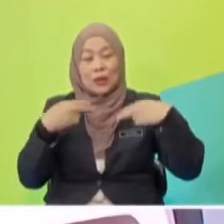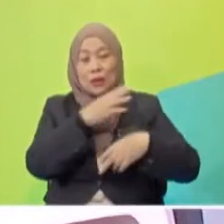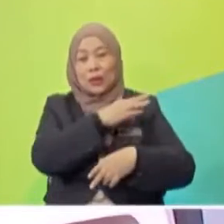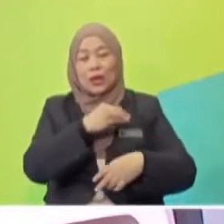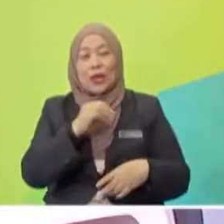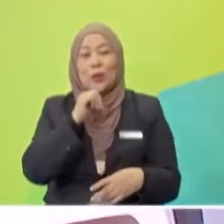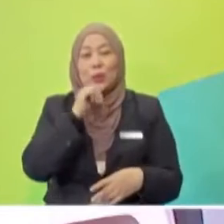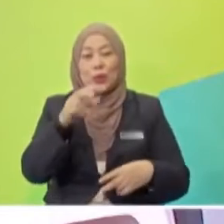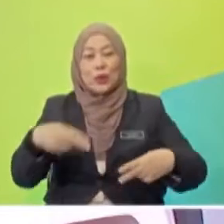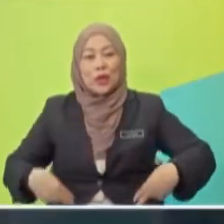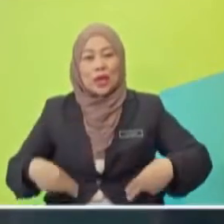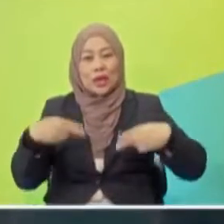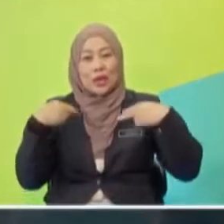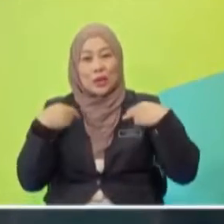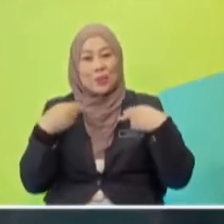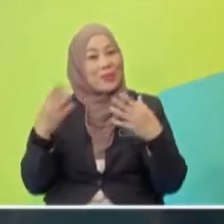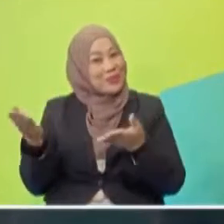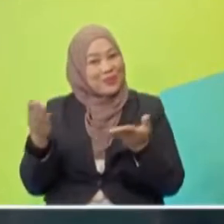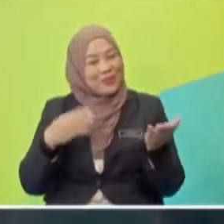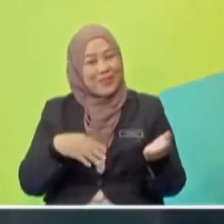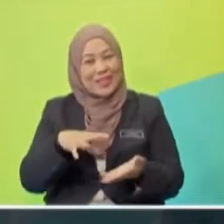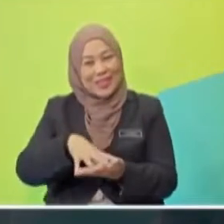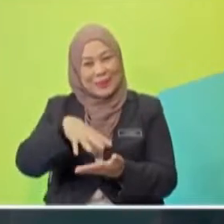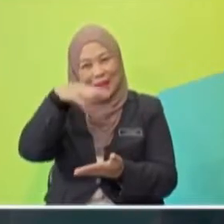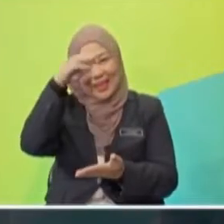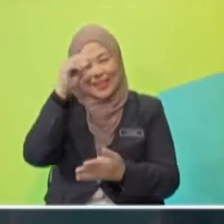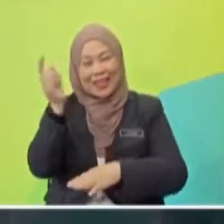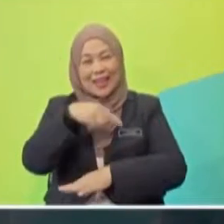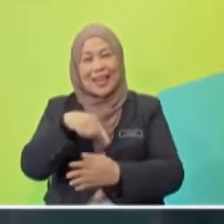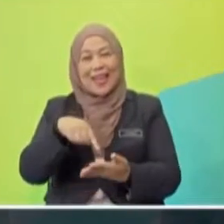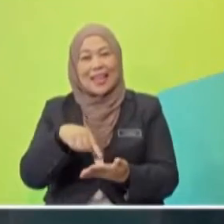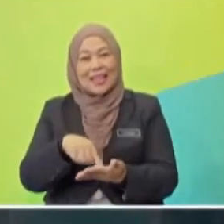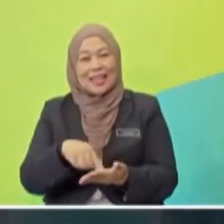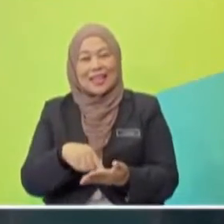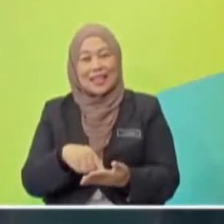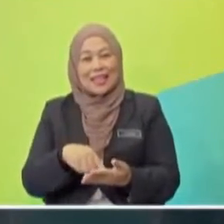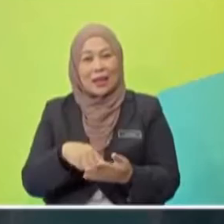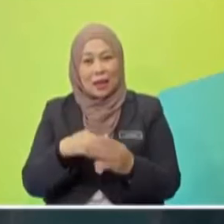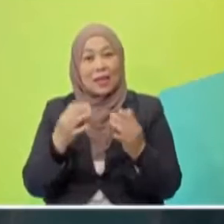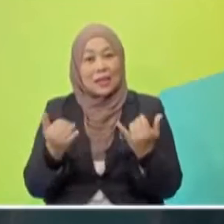oke baiklah saya pasti murid-murid pun Cikgu enggak tahu sudah enggak